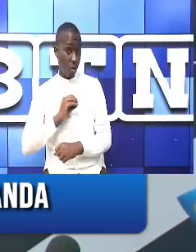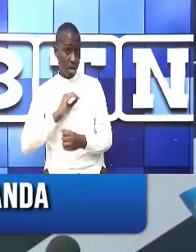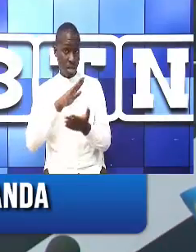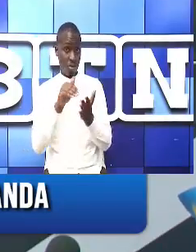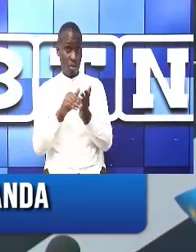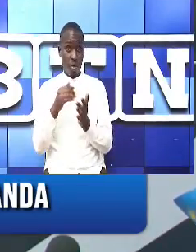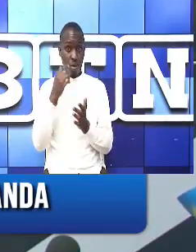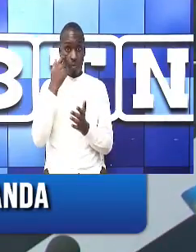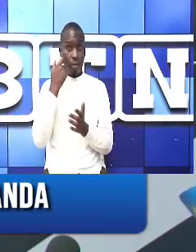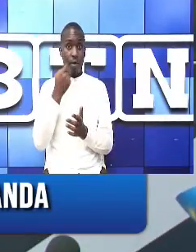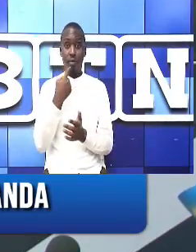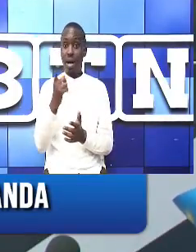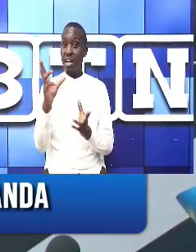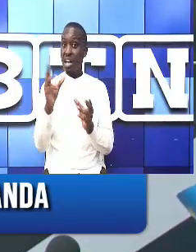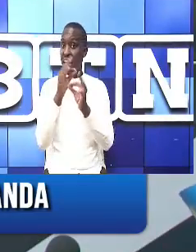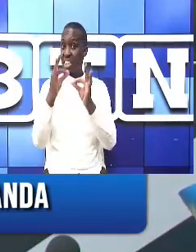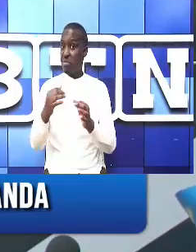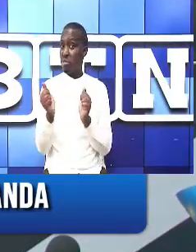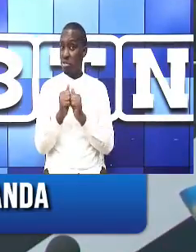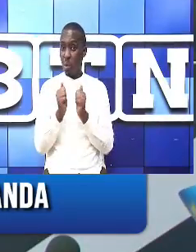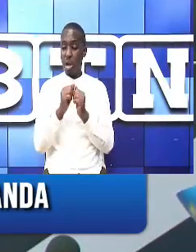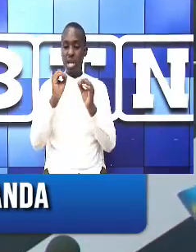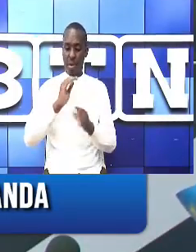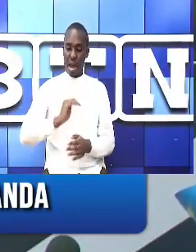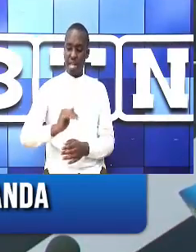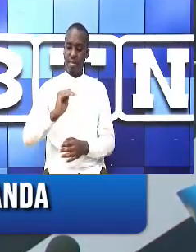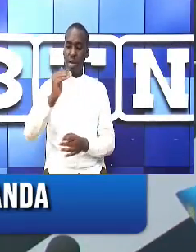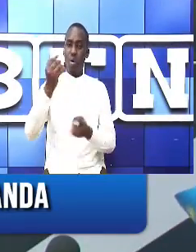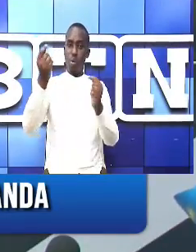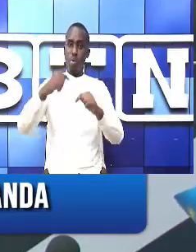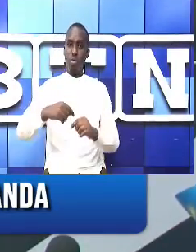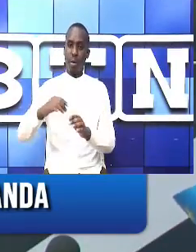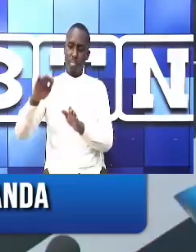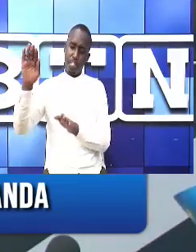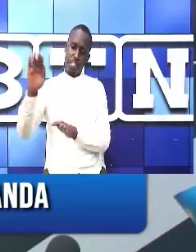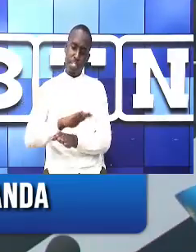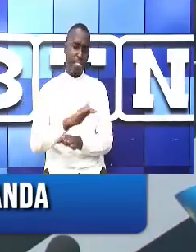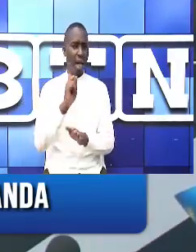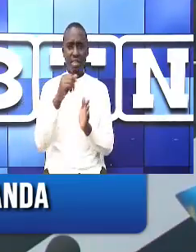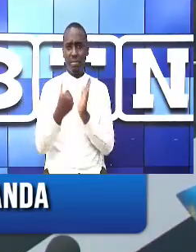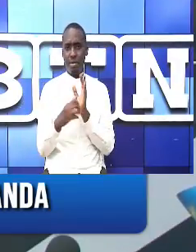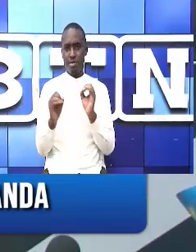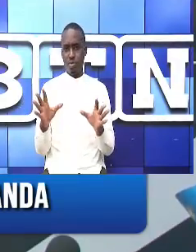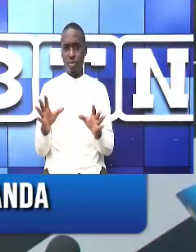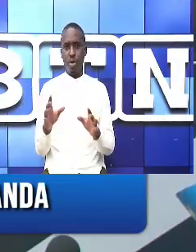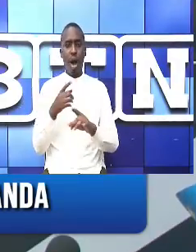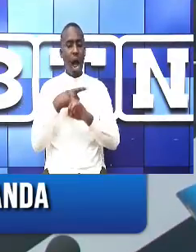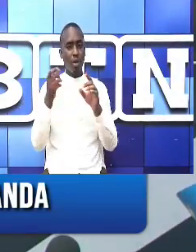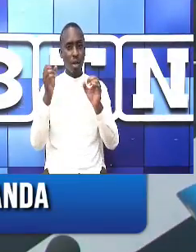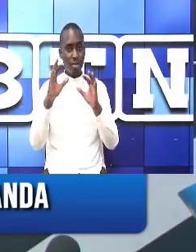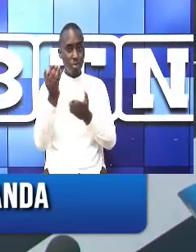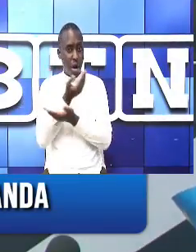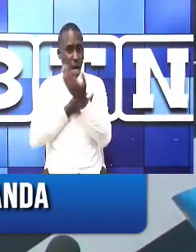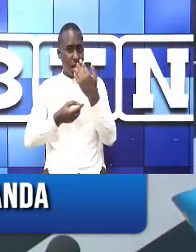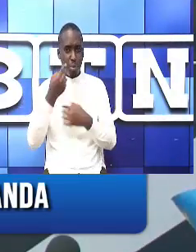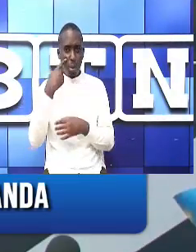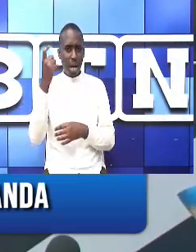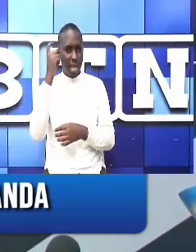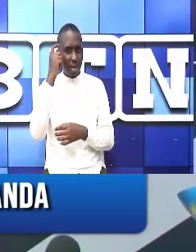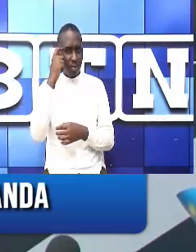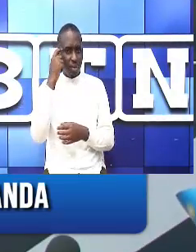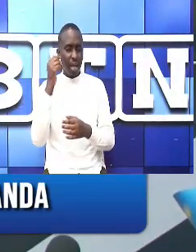ati nta kintu kigoye niba ari esikariye kuza tugahita tubipavoma ntibigoye iyo mubaganije mu imyumvire iri ku